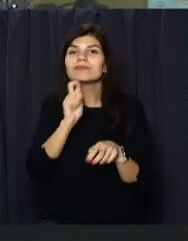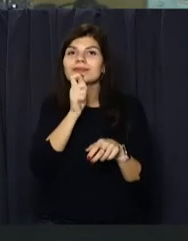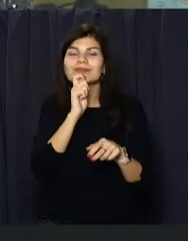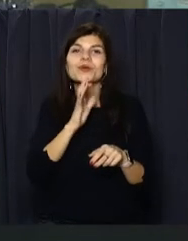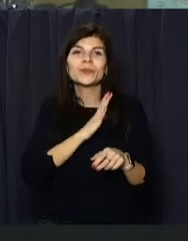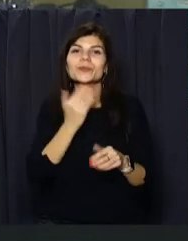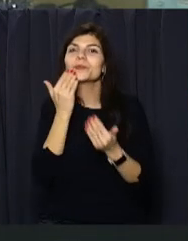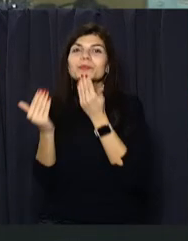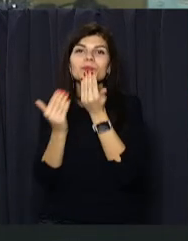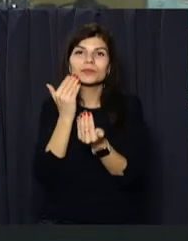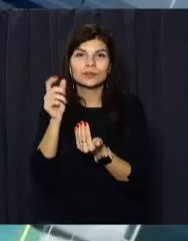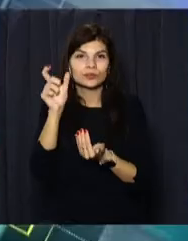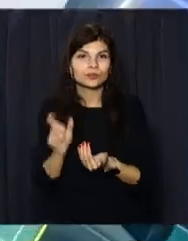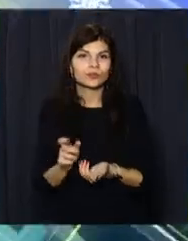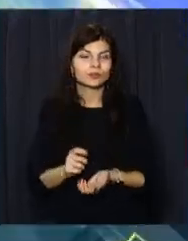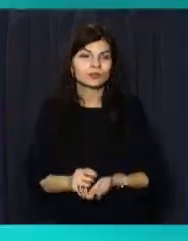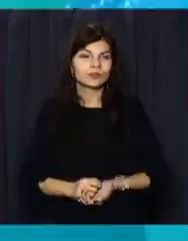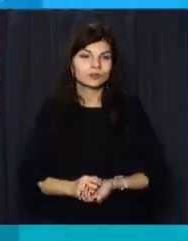Донець.